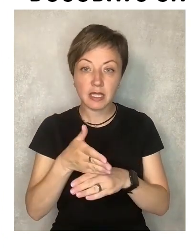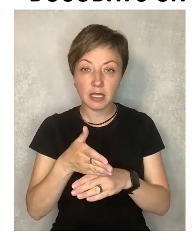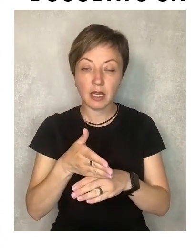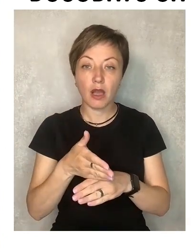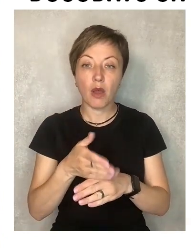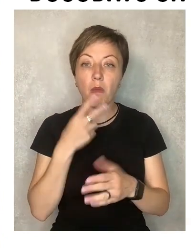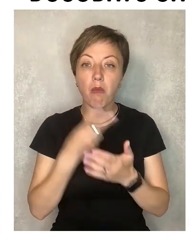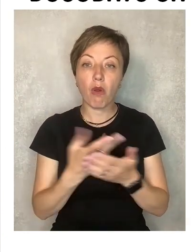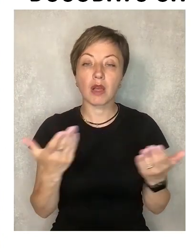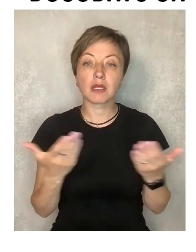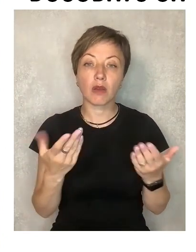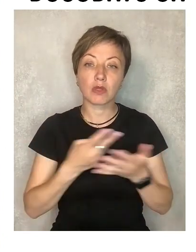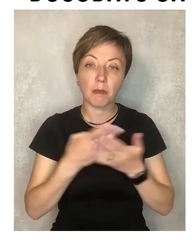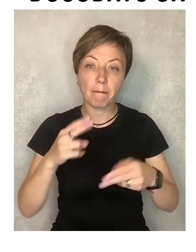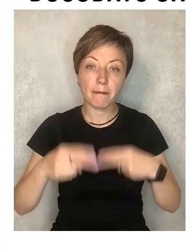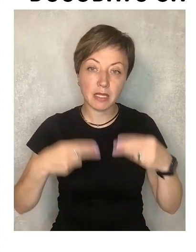якоїсь презентації,